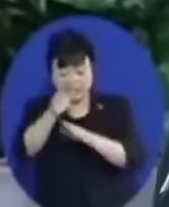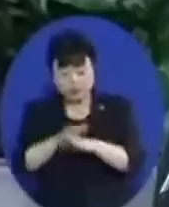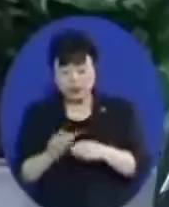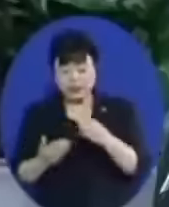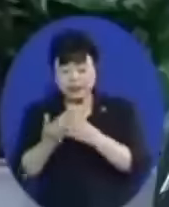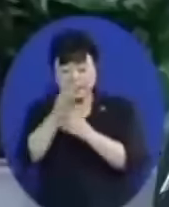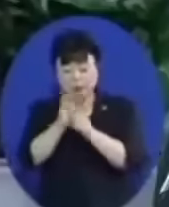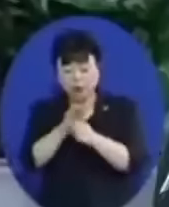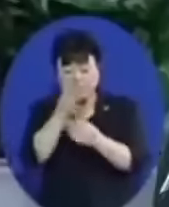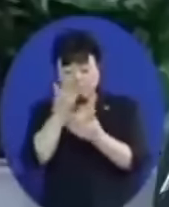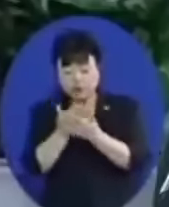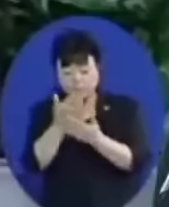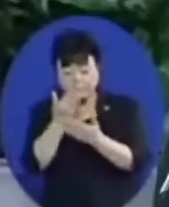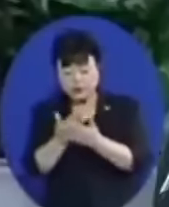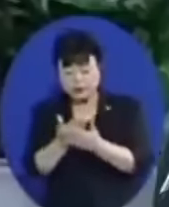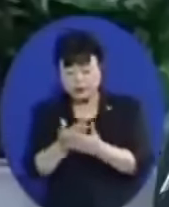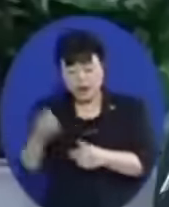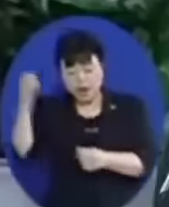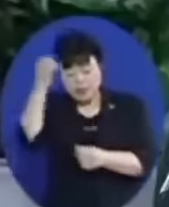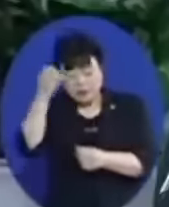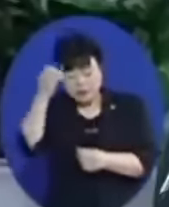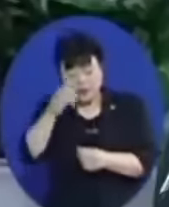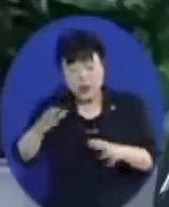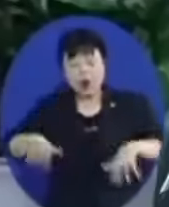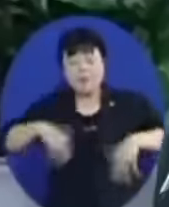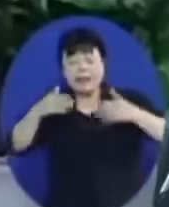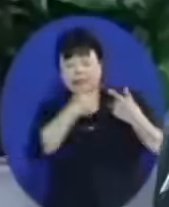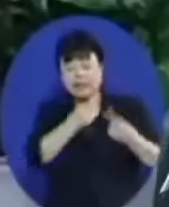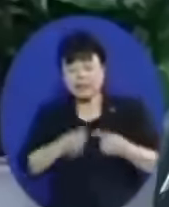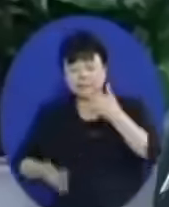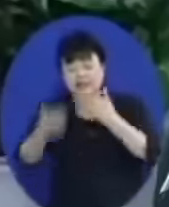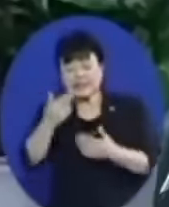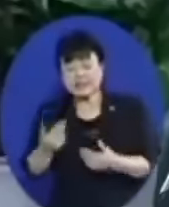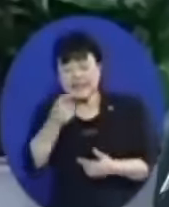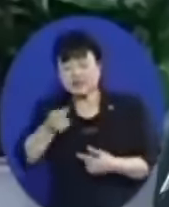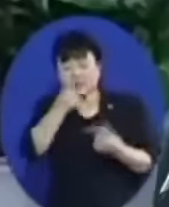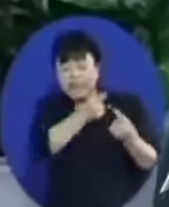일어나게 도와주시옵소서. 성령이여 바람같이 불같이